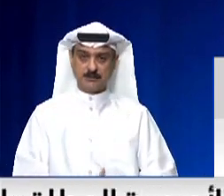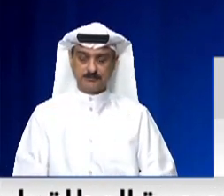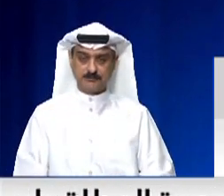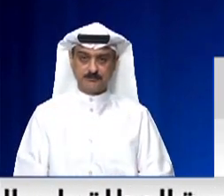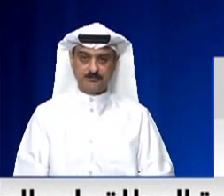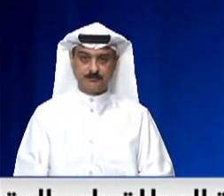العاجل